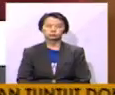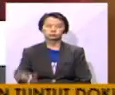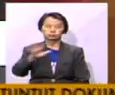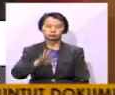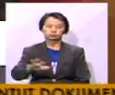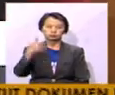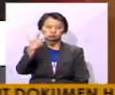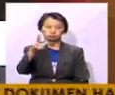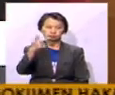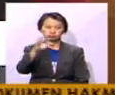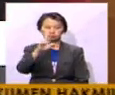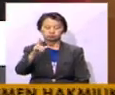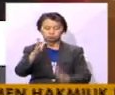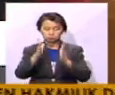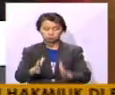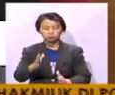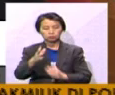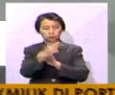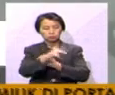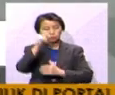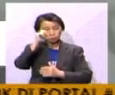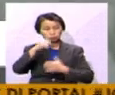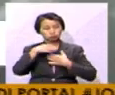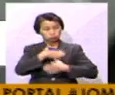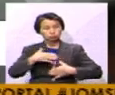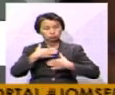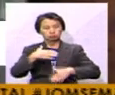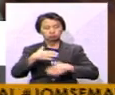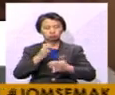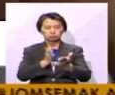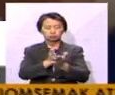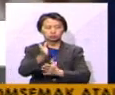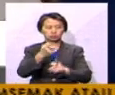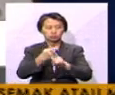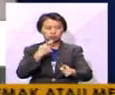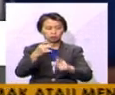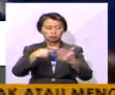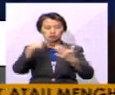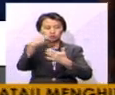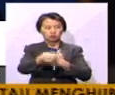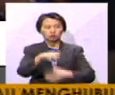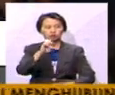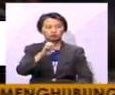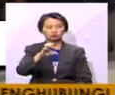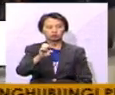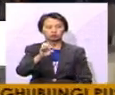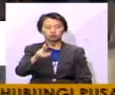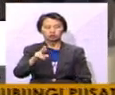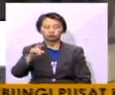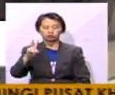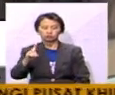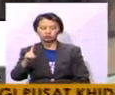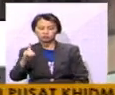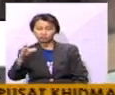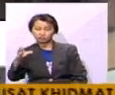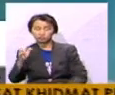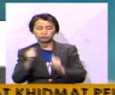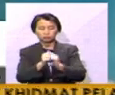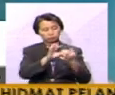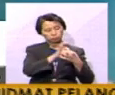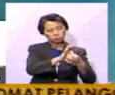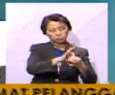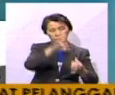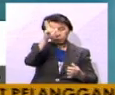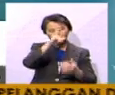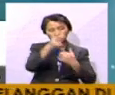Sekurang-kurangnya 13,000 penduduk negeri ini menikmati hasil secara langsung daripada program ECERDC dengan kerjasama kerajaan negeri